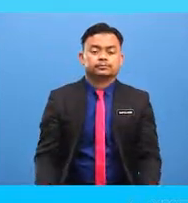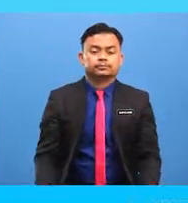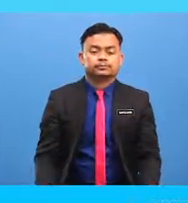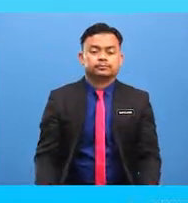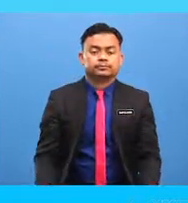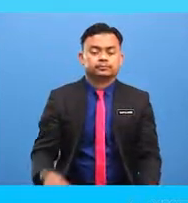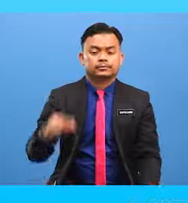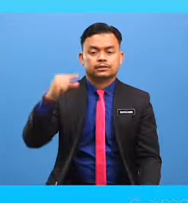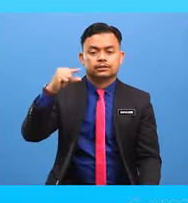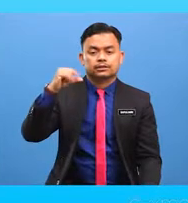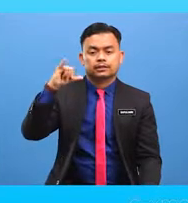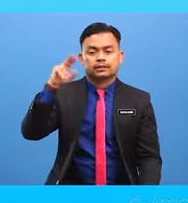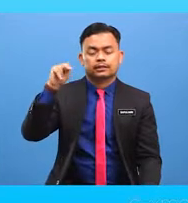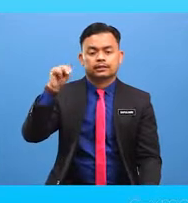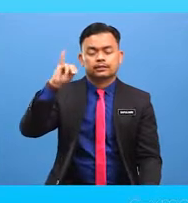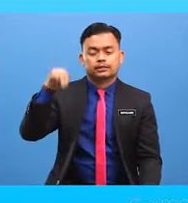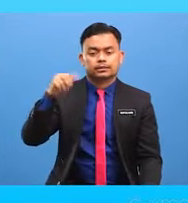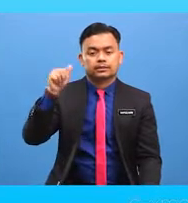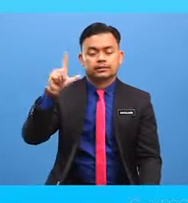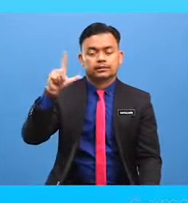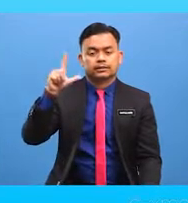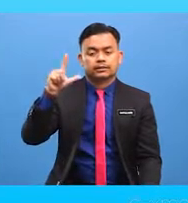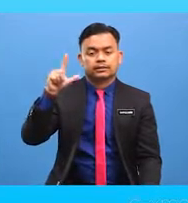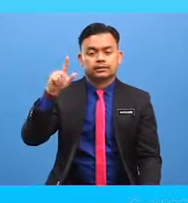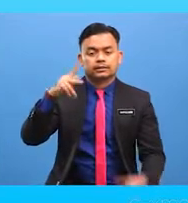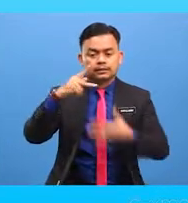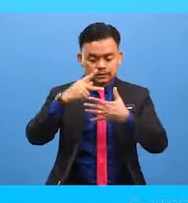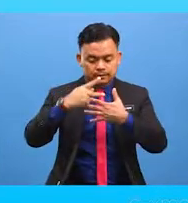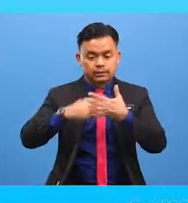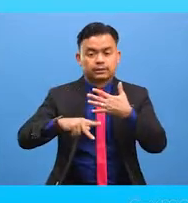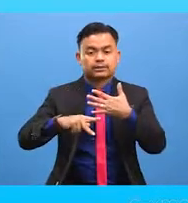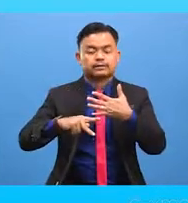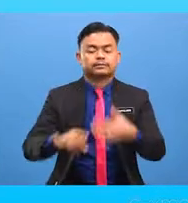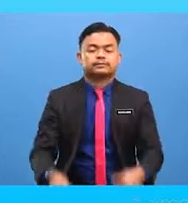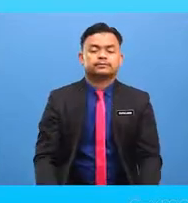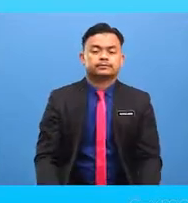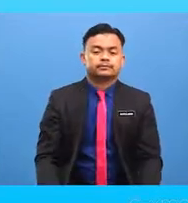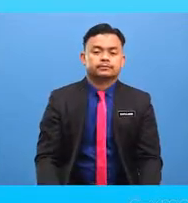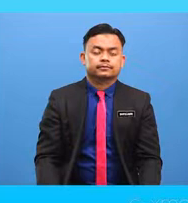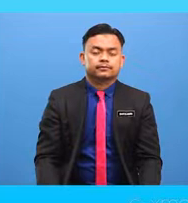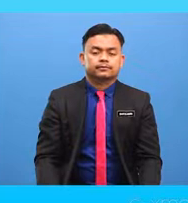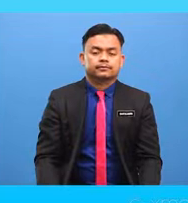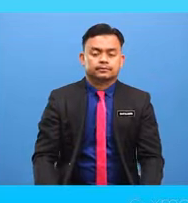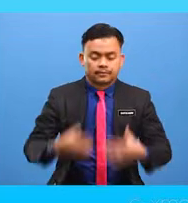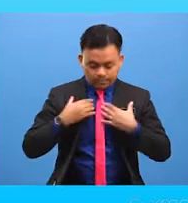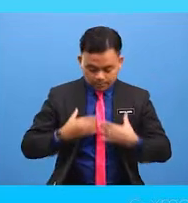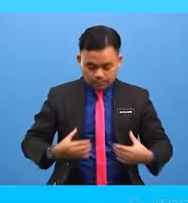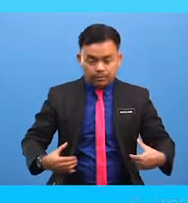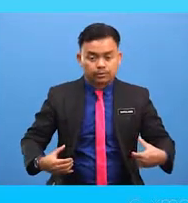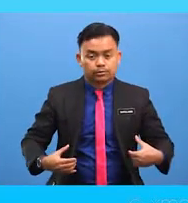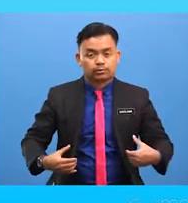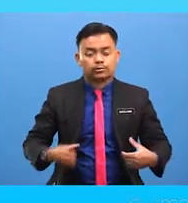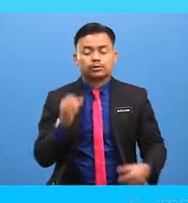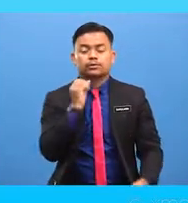Ginjal kamu membuang air kencing atau dipanggil urine. Dan paru-paru kamu membuang